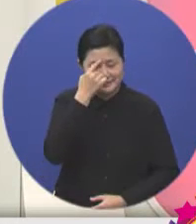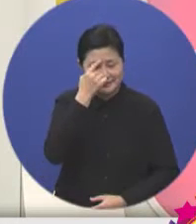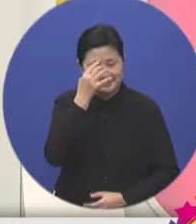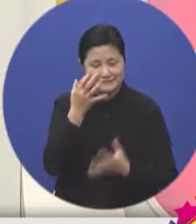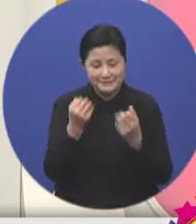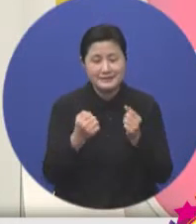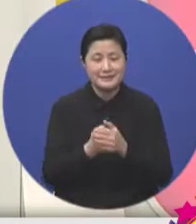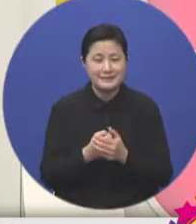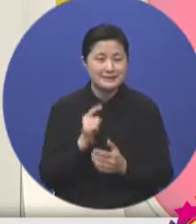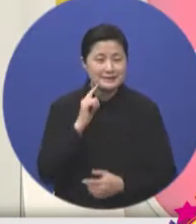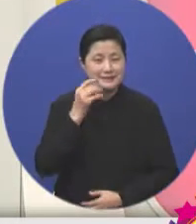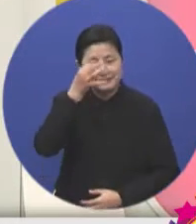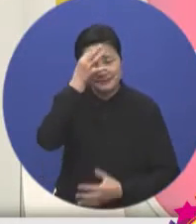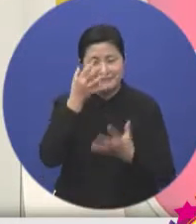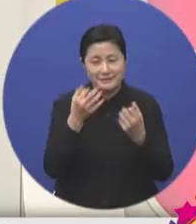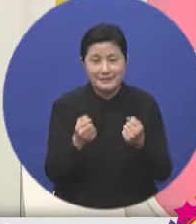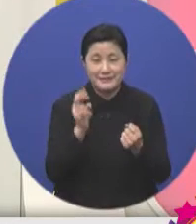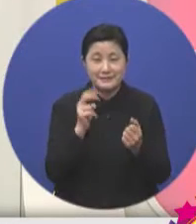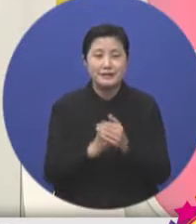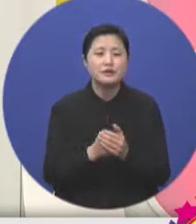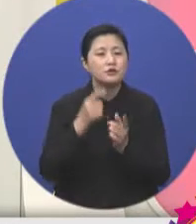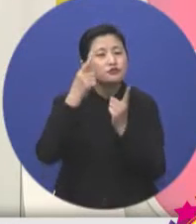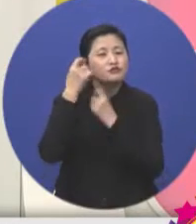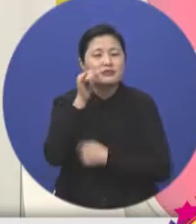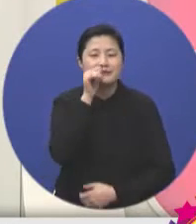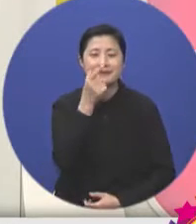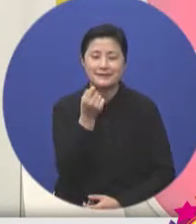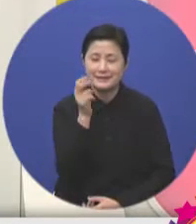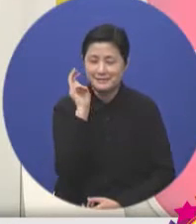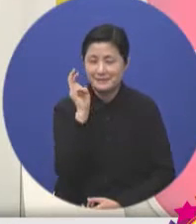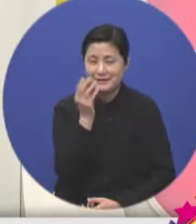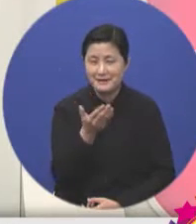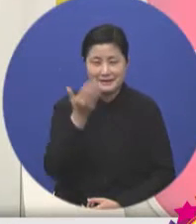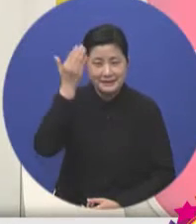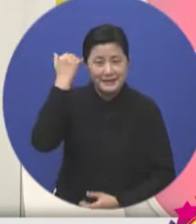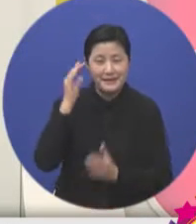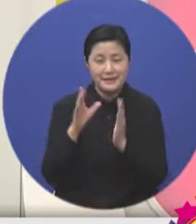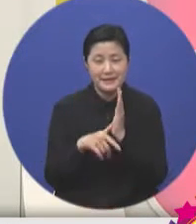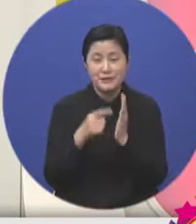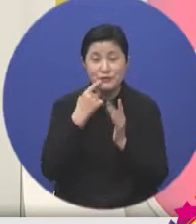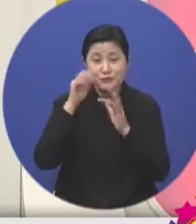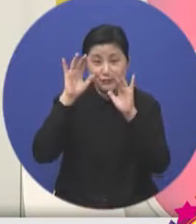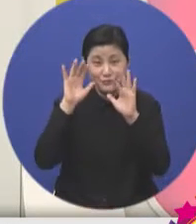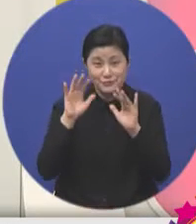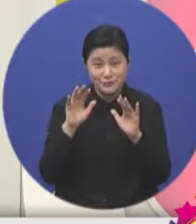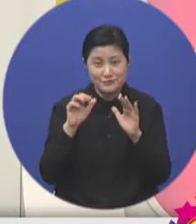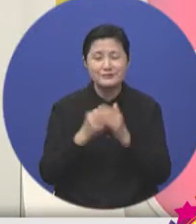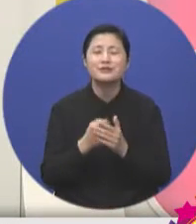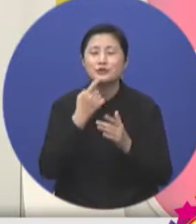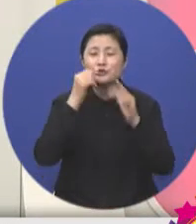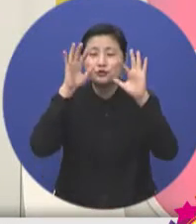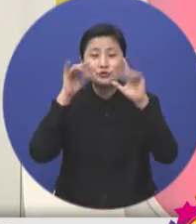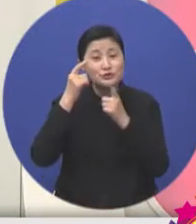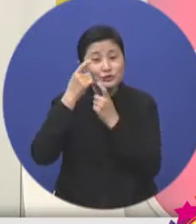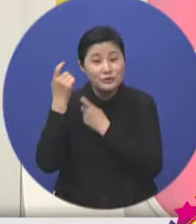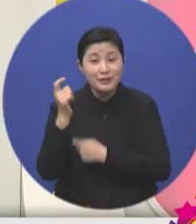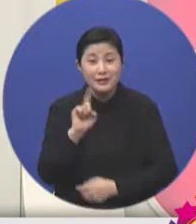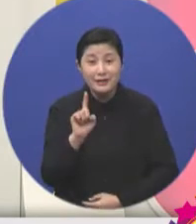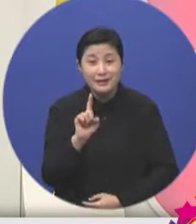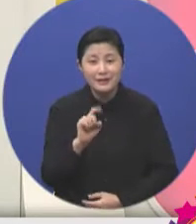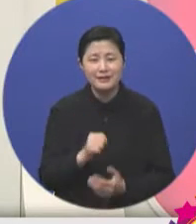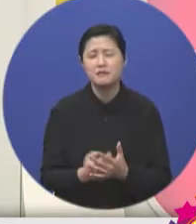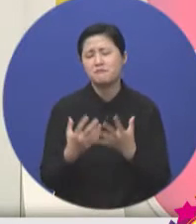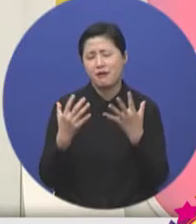그러면은 어머님은 아무래도 추억이 있을 것 같아요. 눈 내리던 날. 네. 눈 오면 추억? 네.